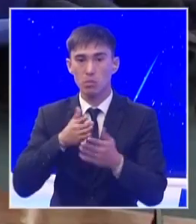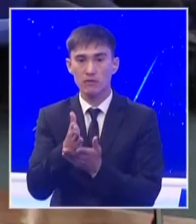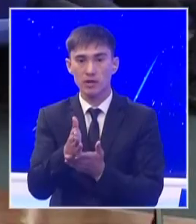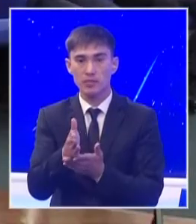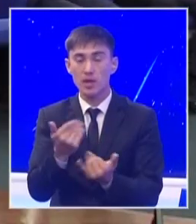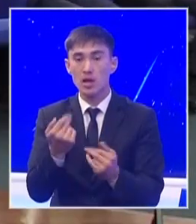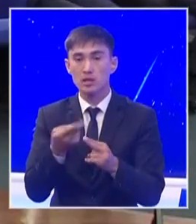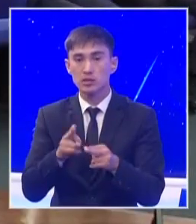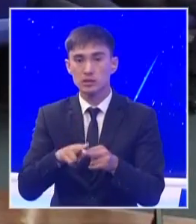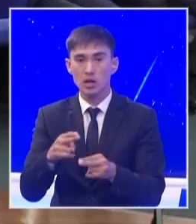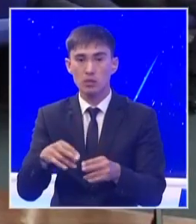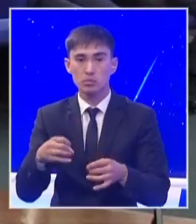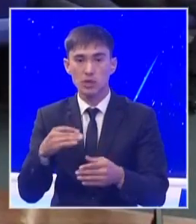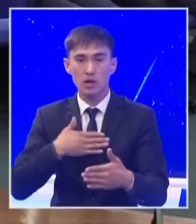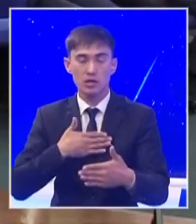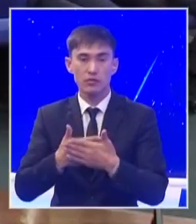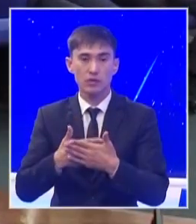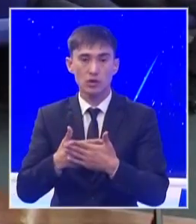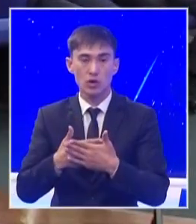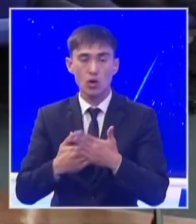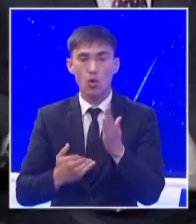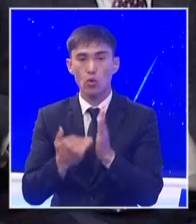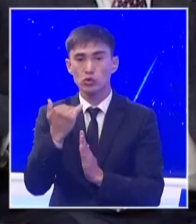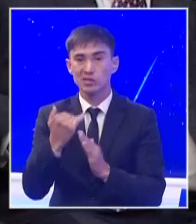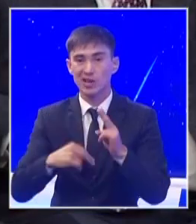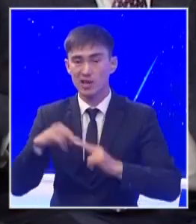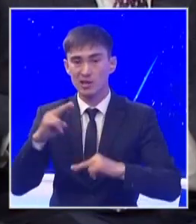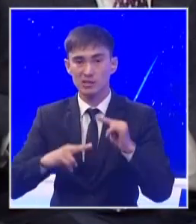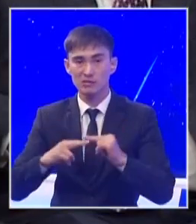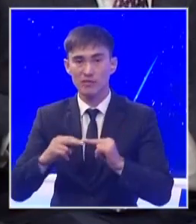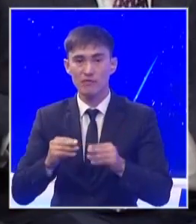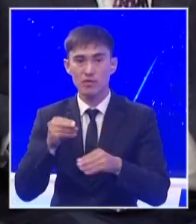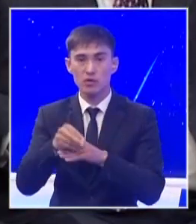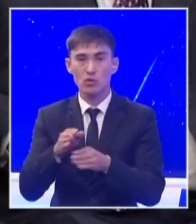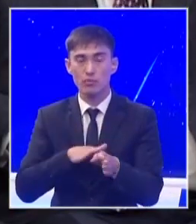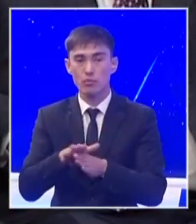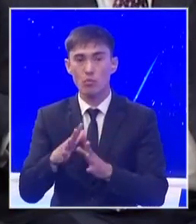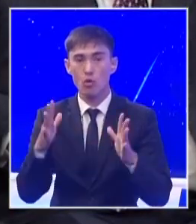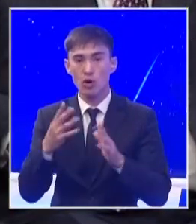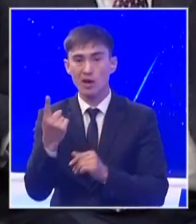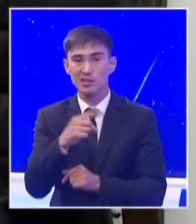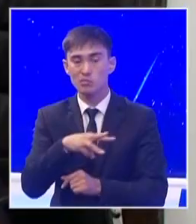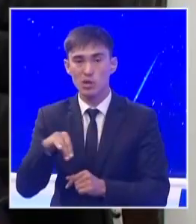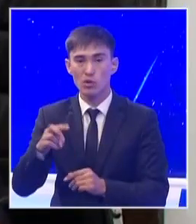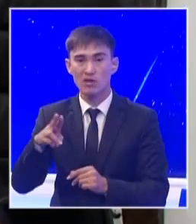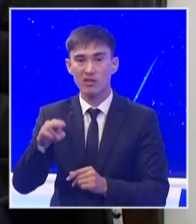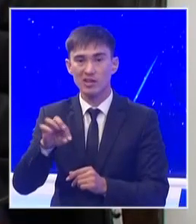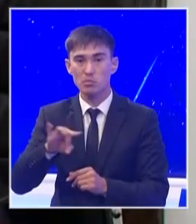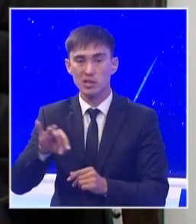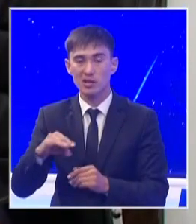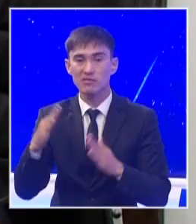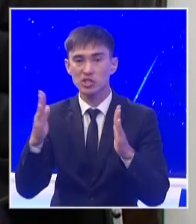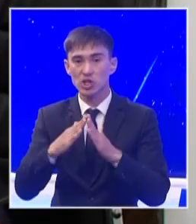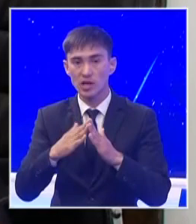отрасль. Наряду с этим отмечается активный рост строительства. Введено в эксплуатацию более 1 миллиона квадратных метров